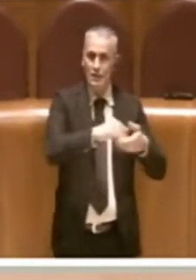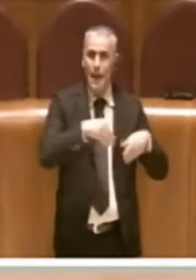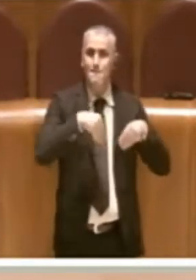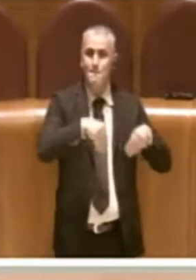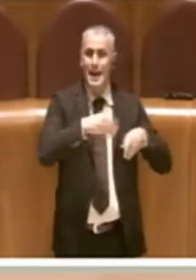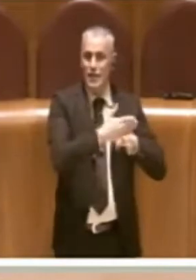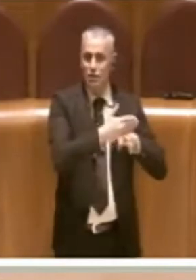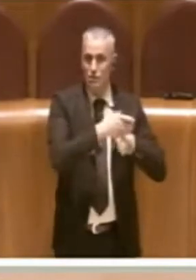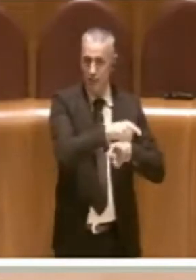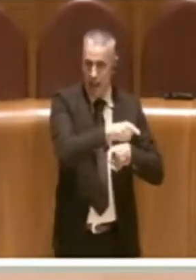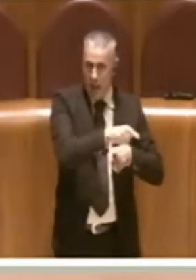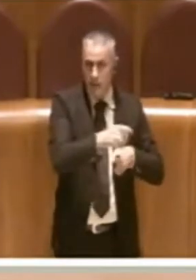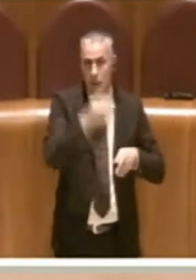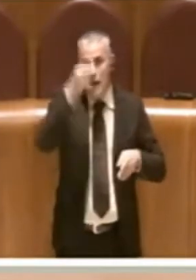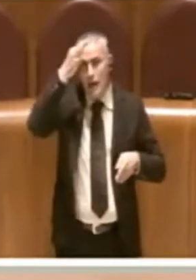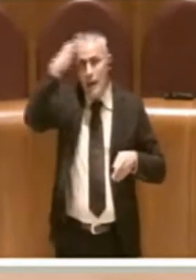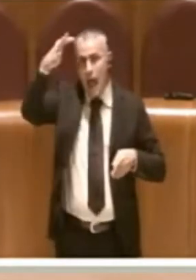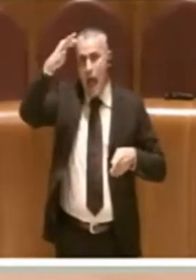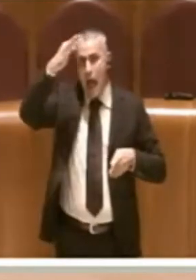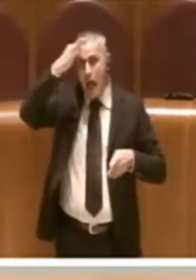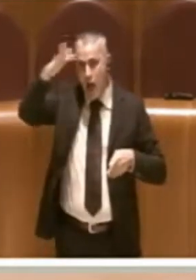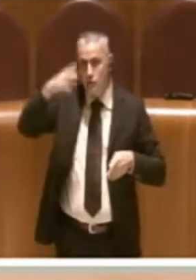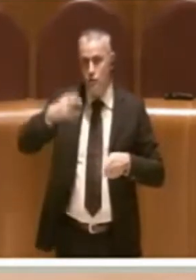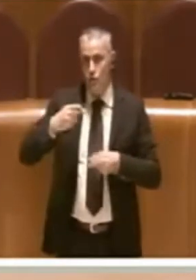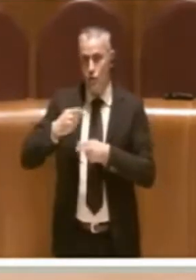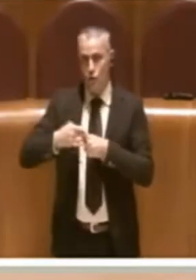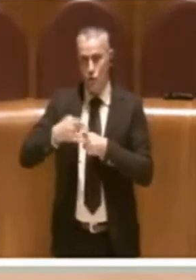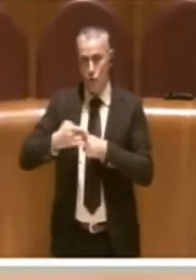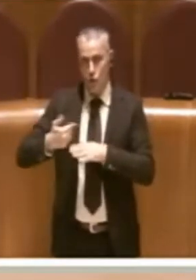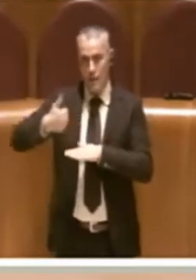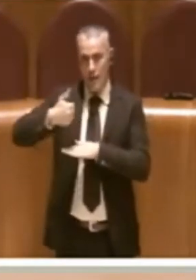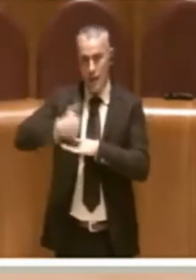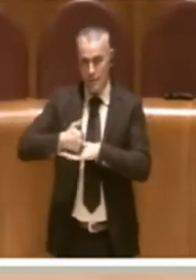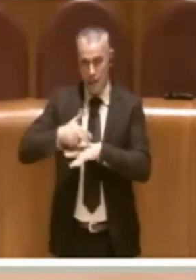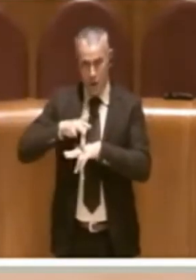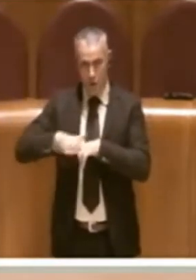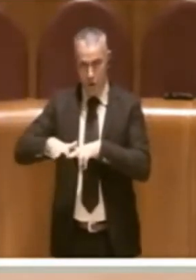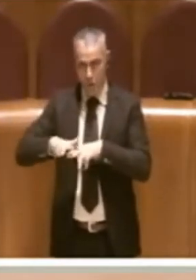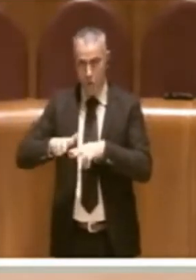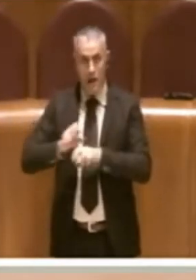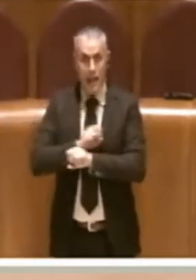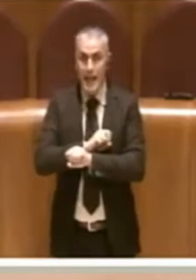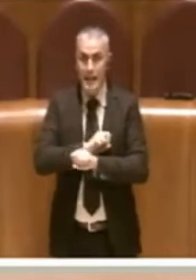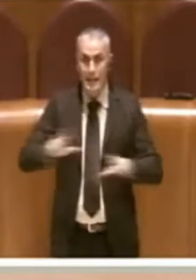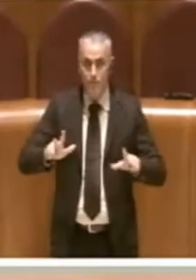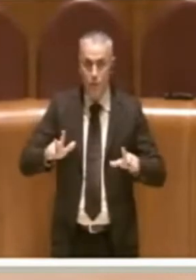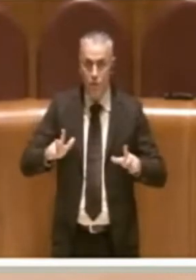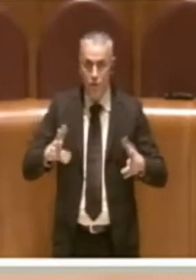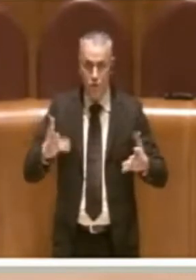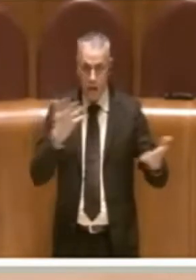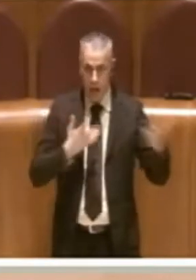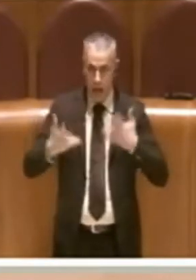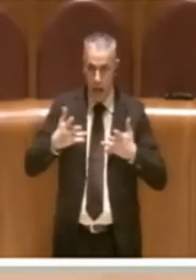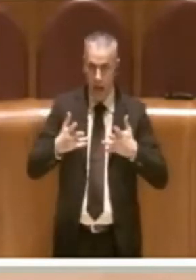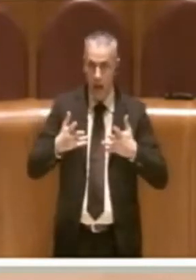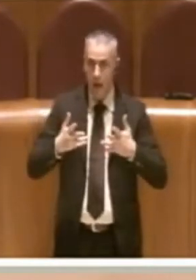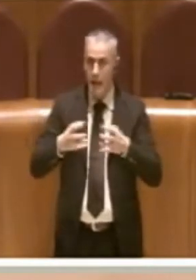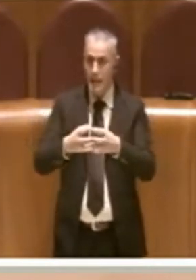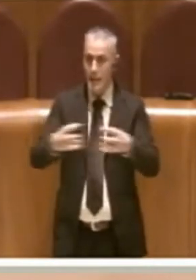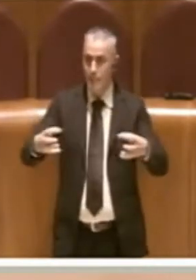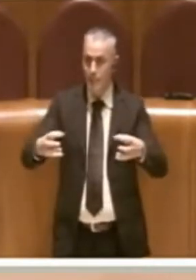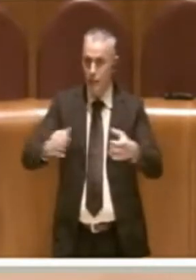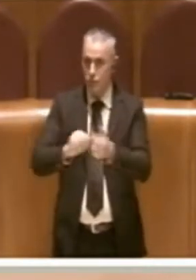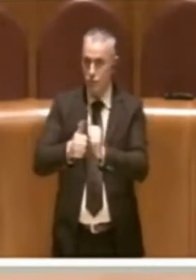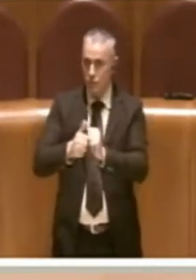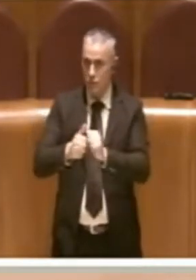nei casi in cui Roma Capitale si trovi improvvisamente a dover gestire un impianto sportivo